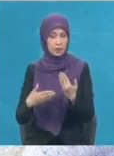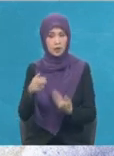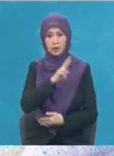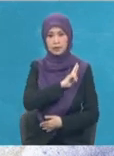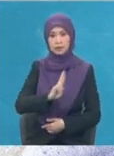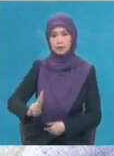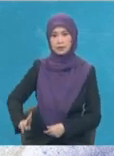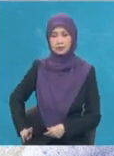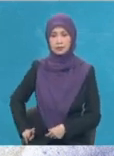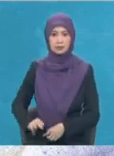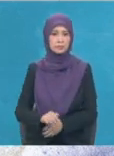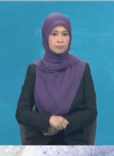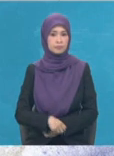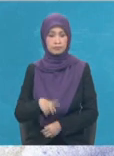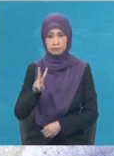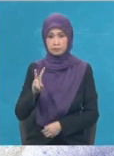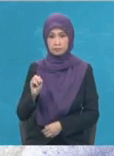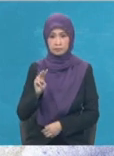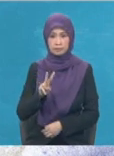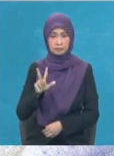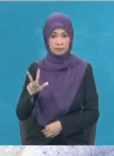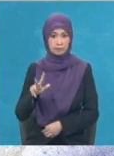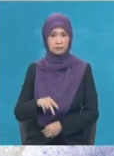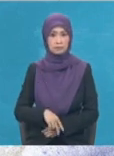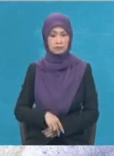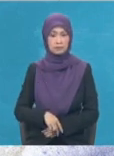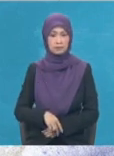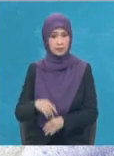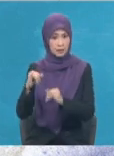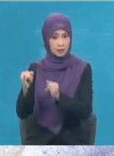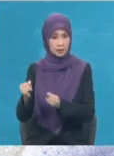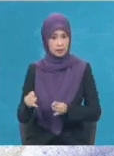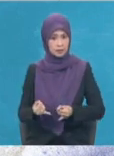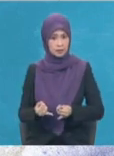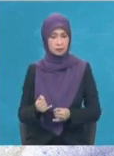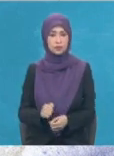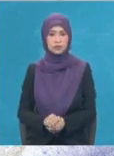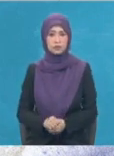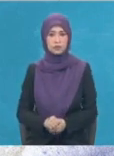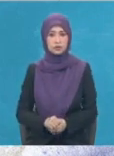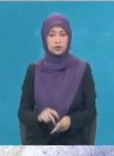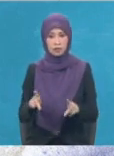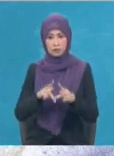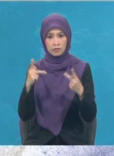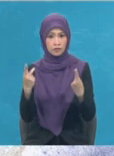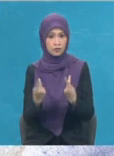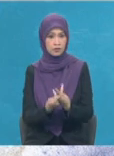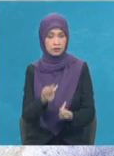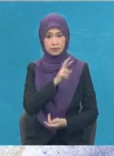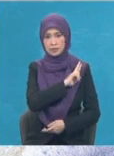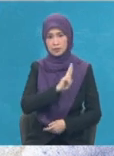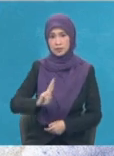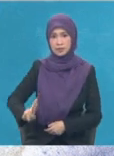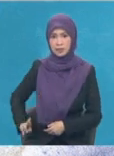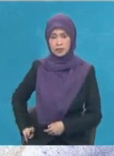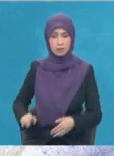2023 juga dijangkau di hadri oleh jemputan-jemputan khas termasuk ahli-ahli kerabat di Raja serta para